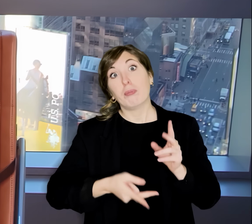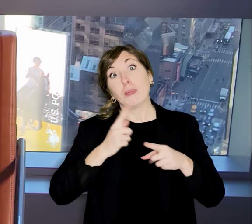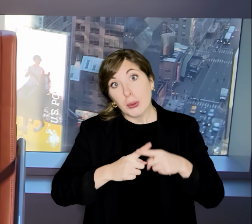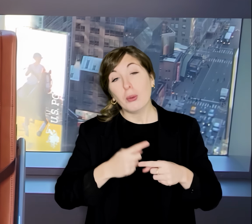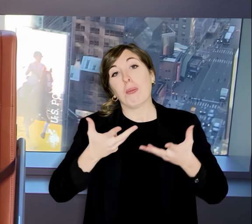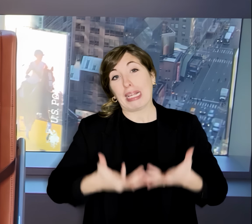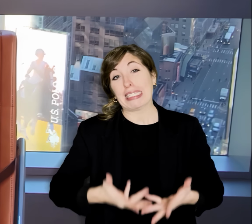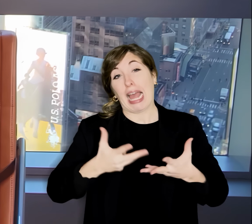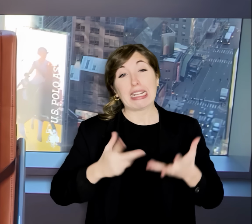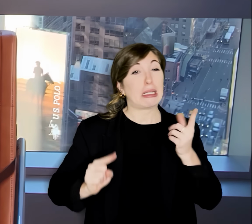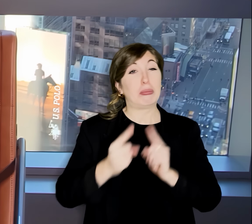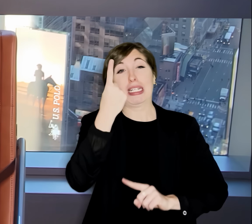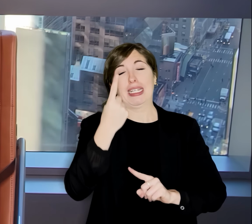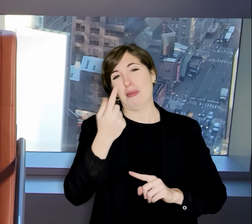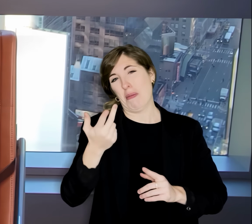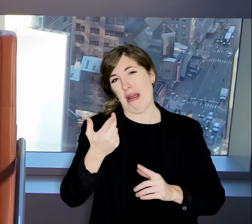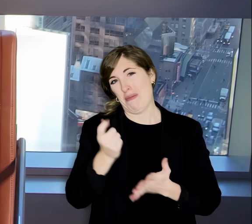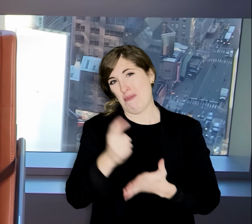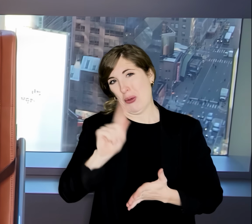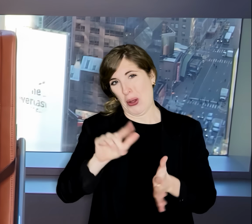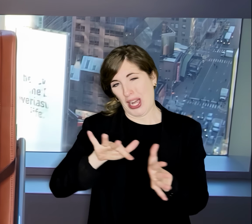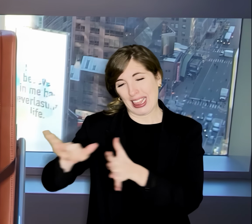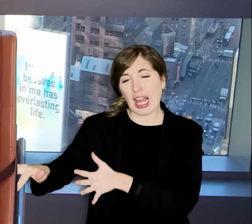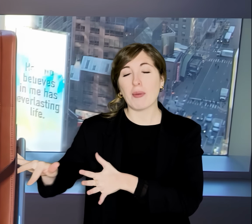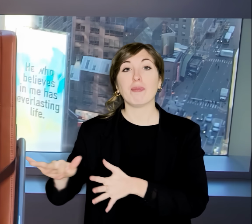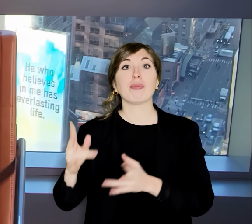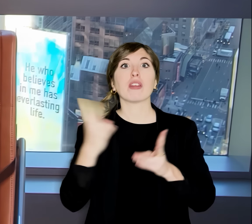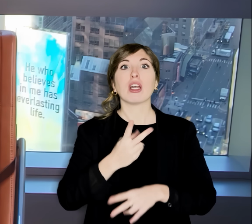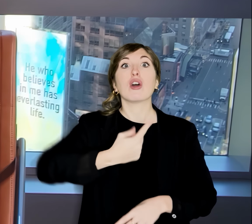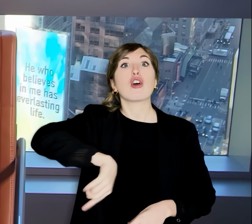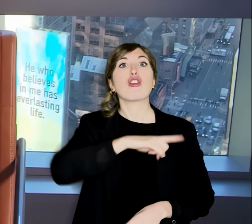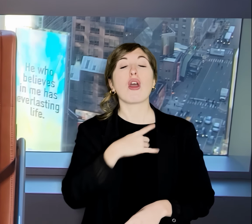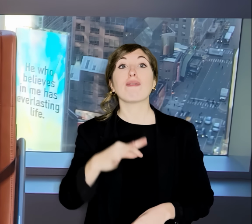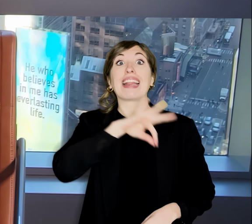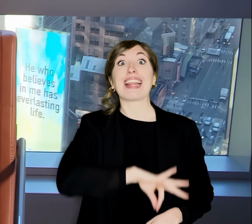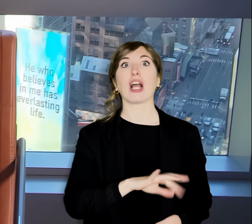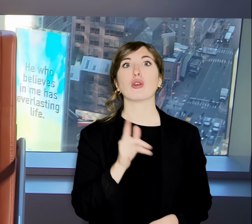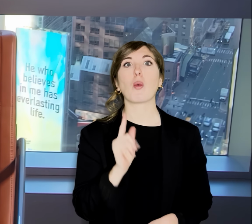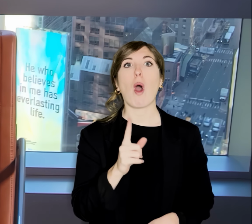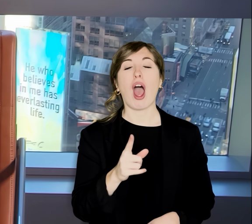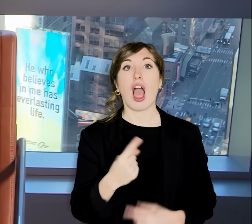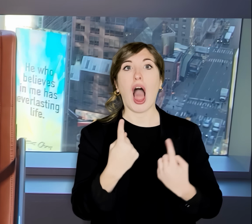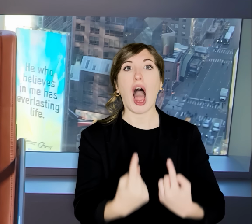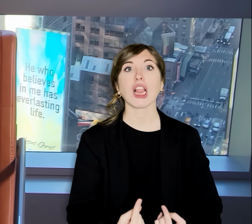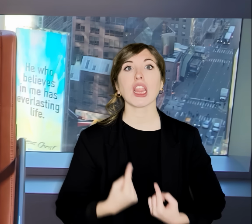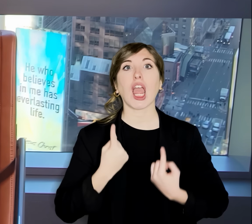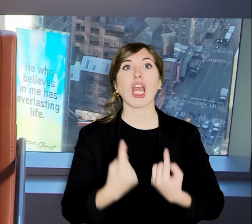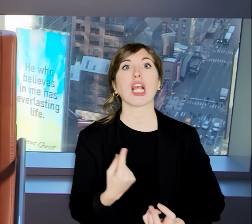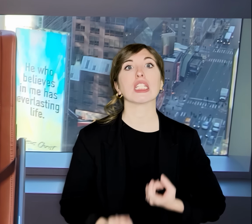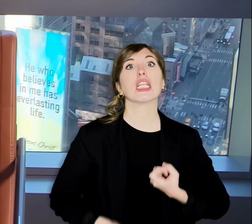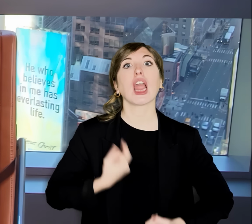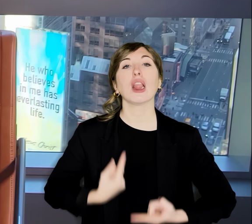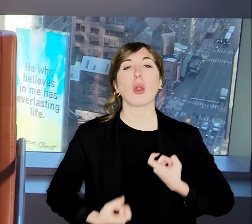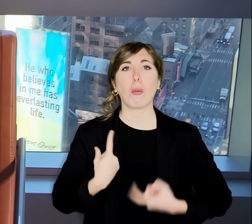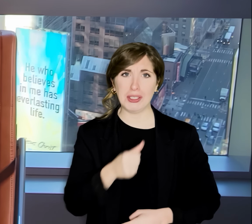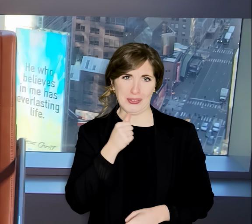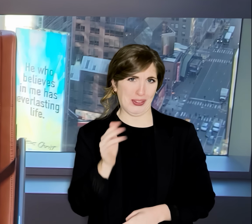sì però abbiamo un grosso vantaggio non dobbiamo aspettare i sintomi la pelle la vediamo